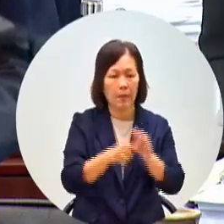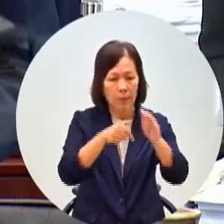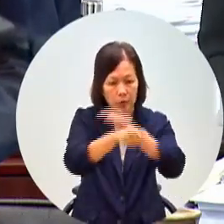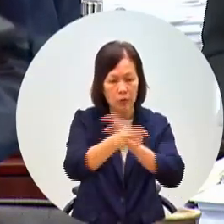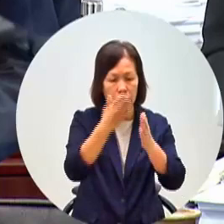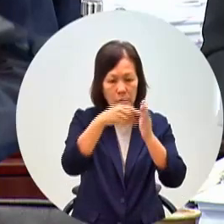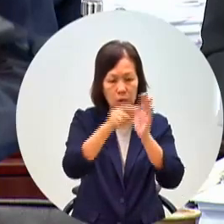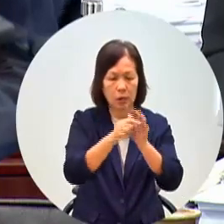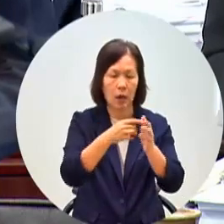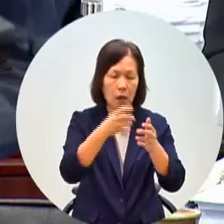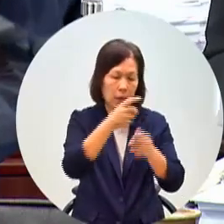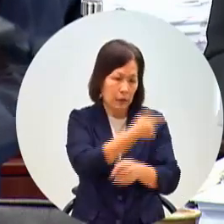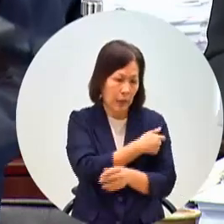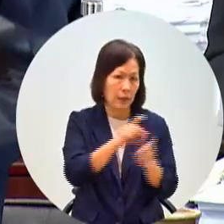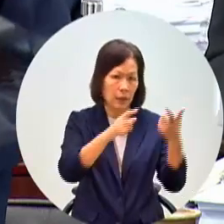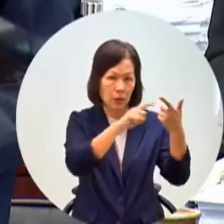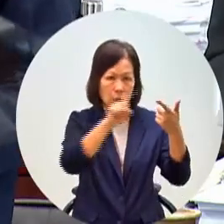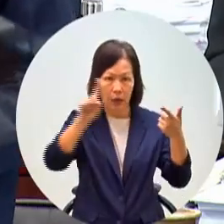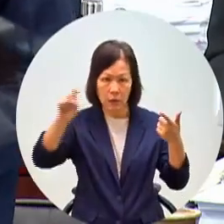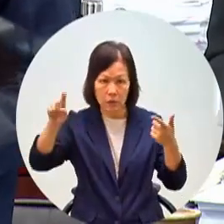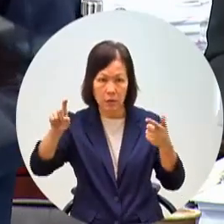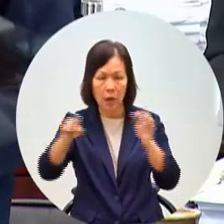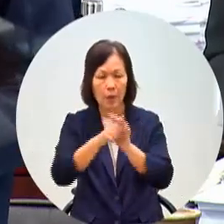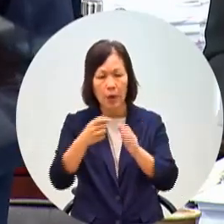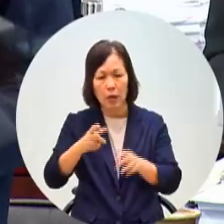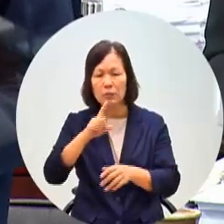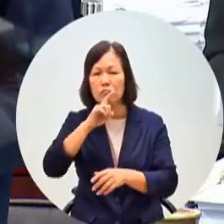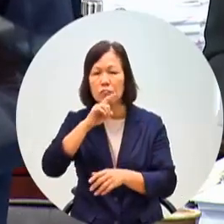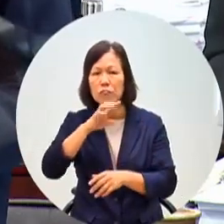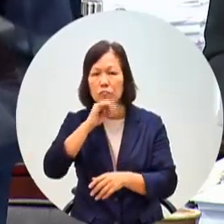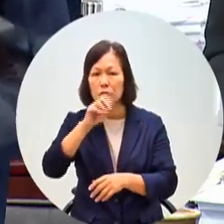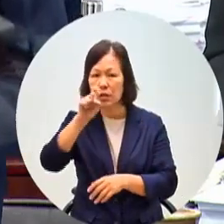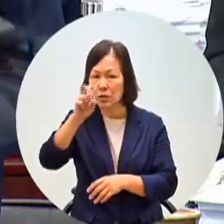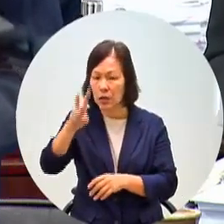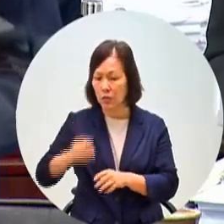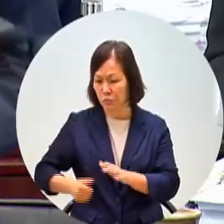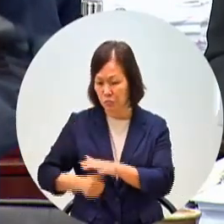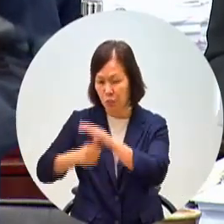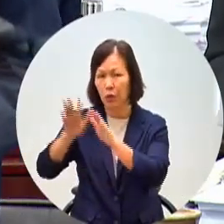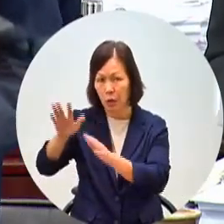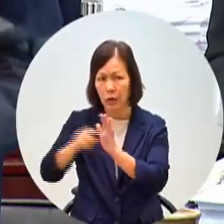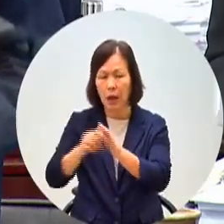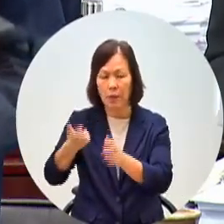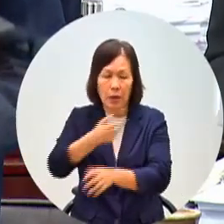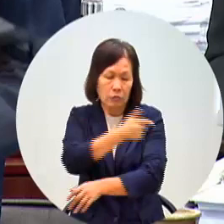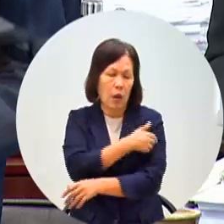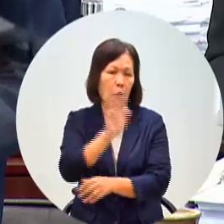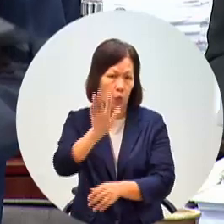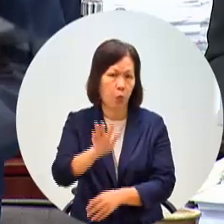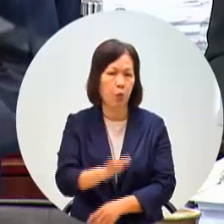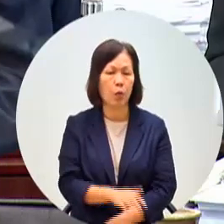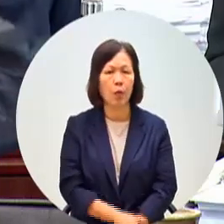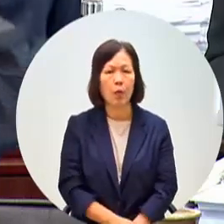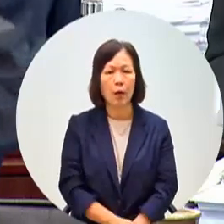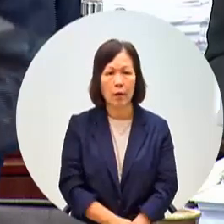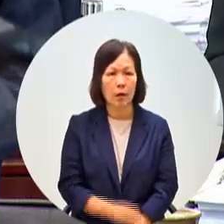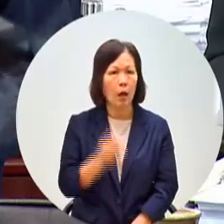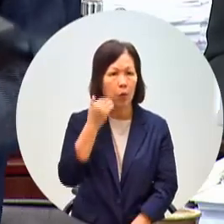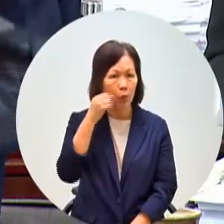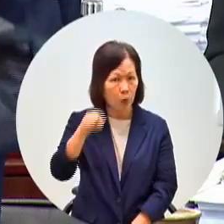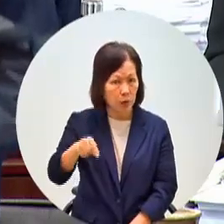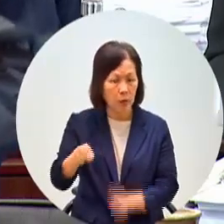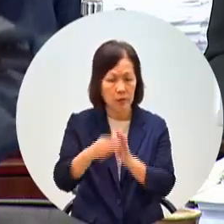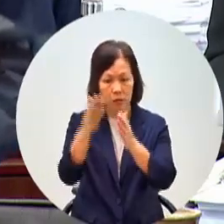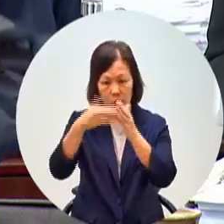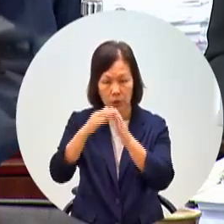都是6到11岁。 12岁应该是算成人嘛，所以他之前有一些已经打了啦。那这个部分，假如说他已经在